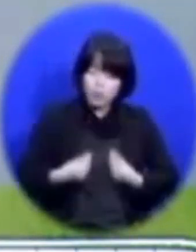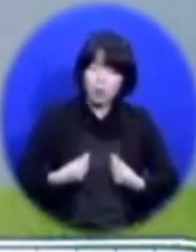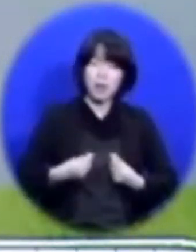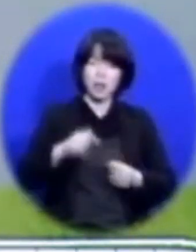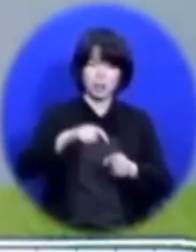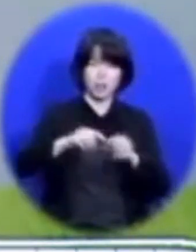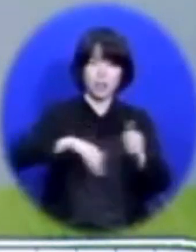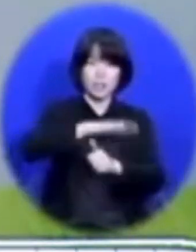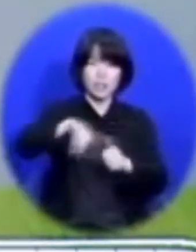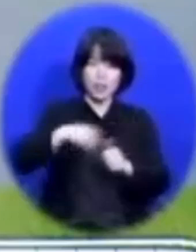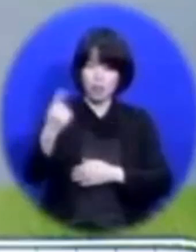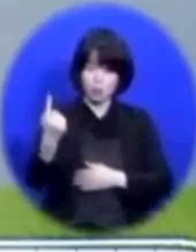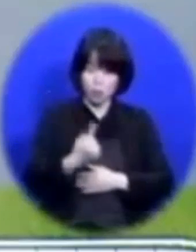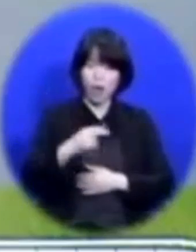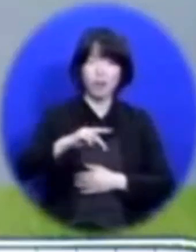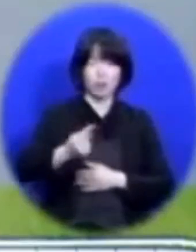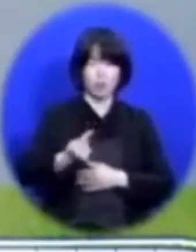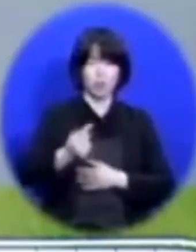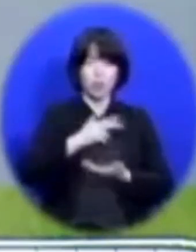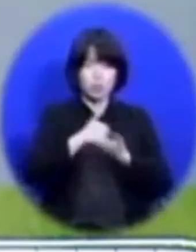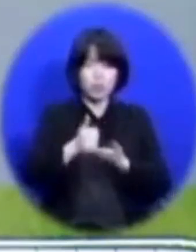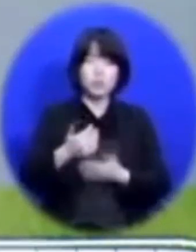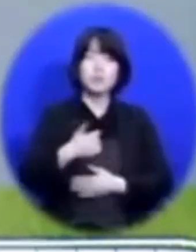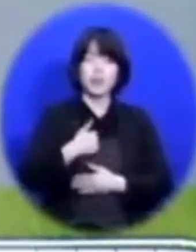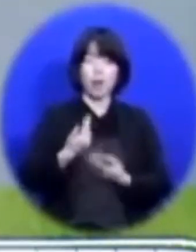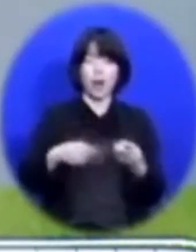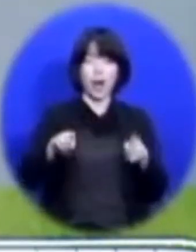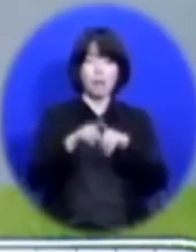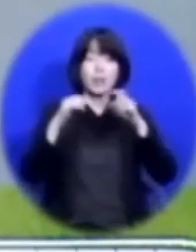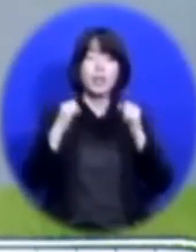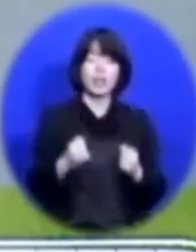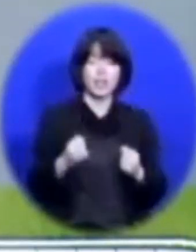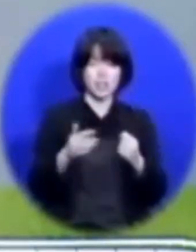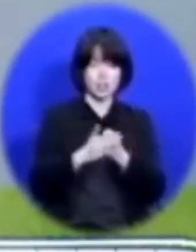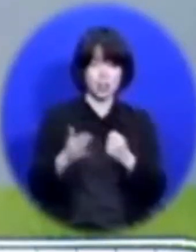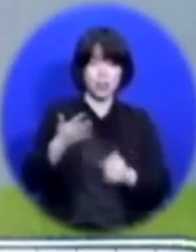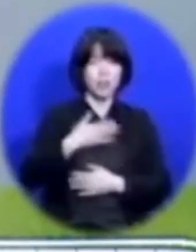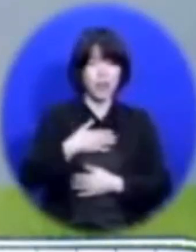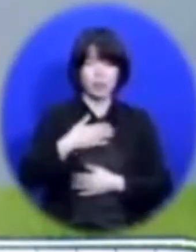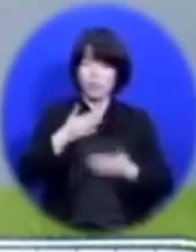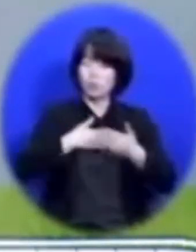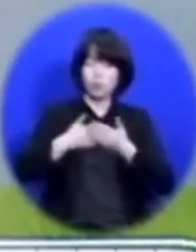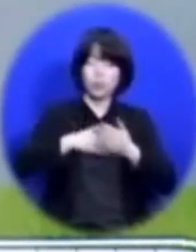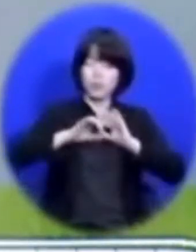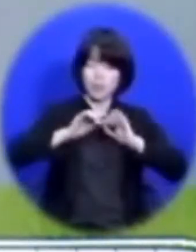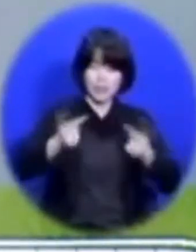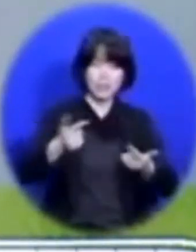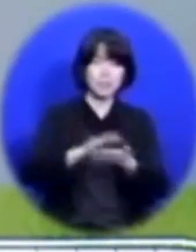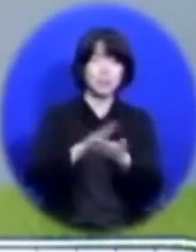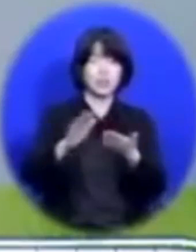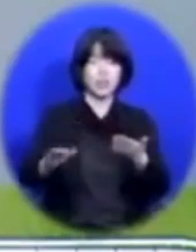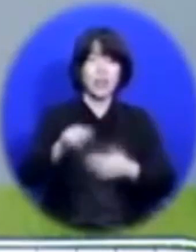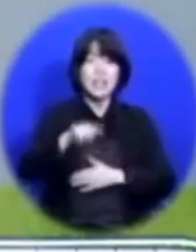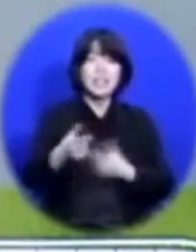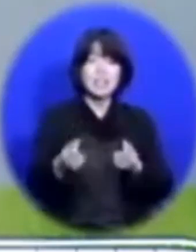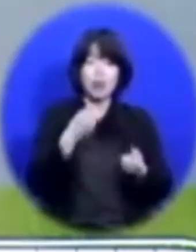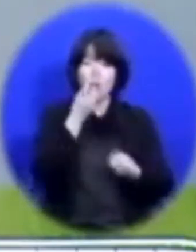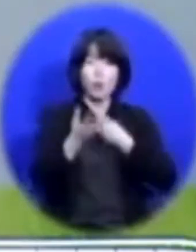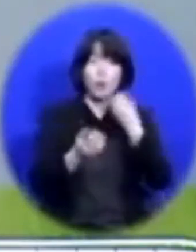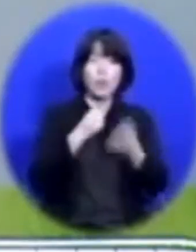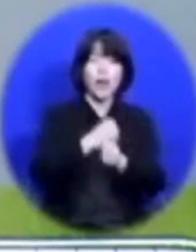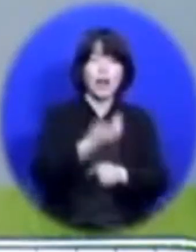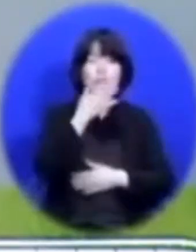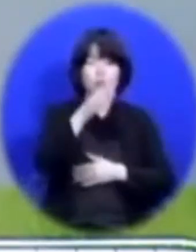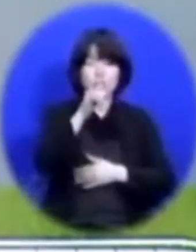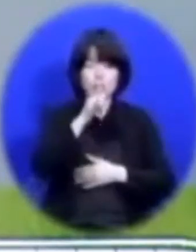우리는예수님을믿어야합니다.그래야 " 어떤절망적인상황이닥치더라도 주님께서나와함께계시기에나